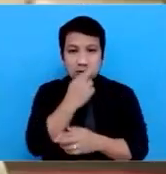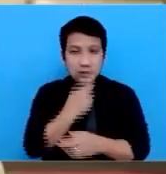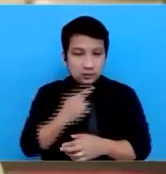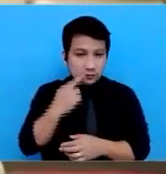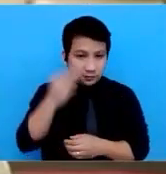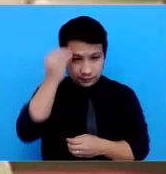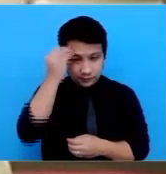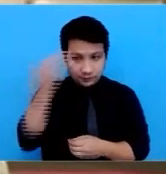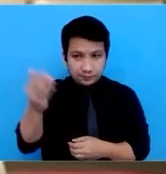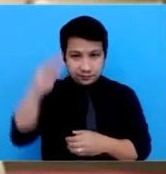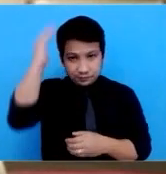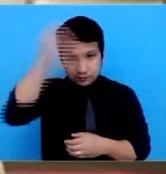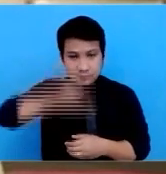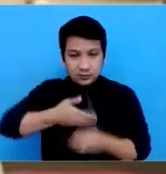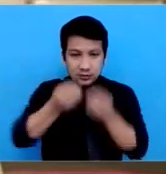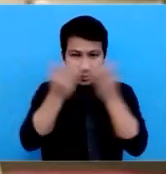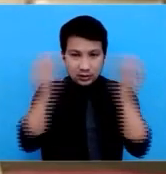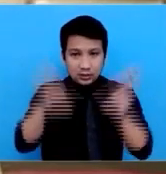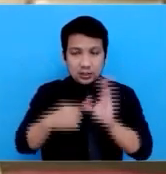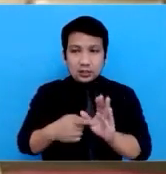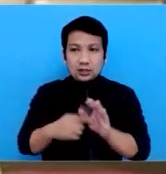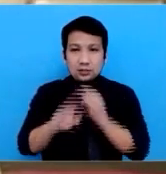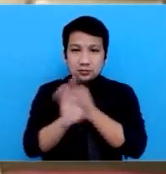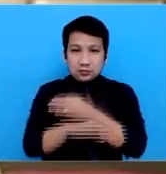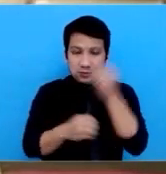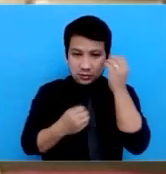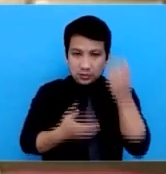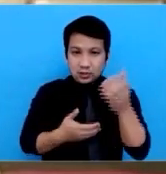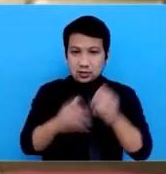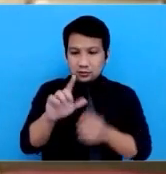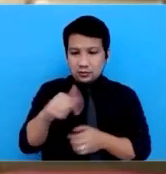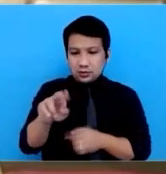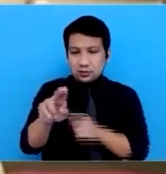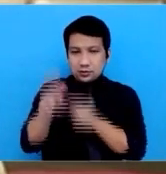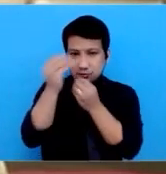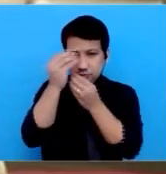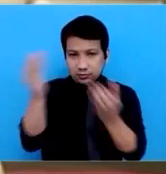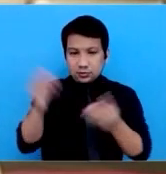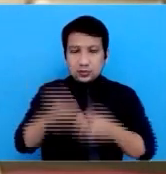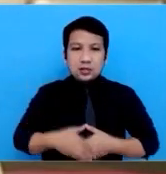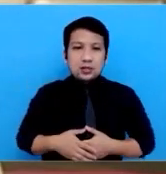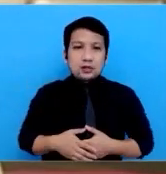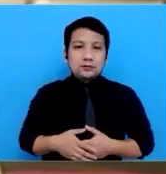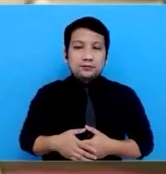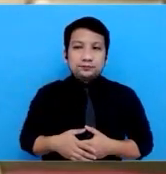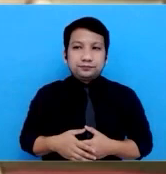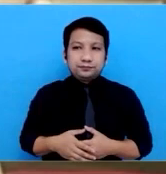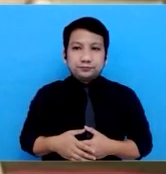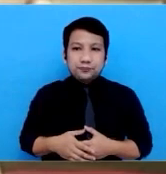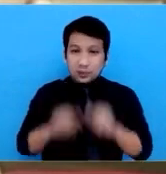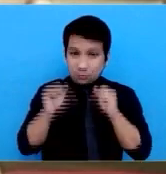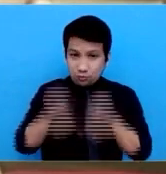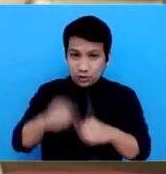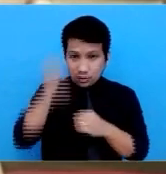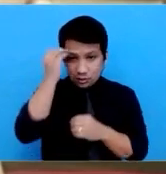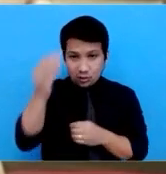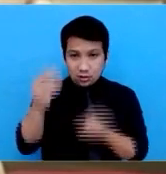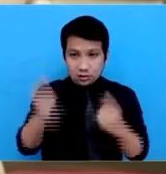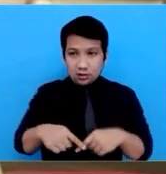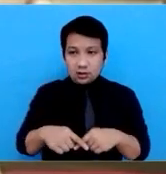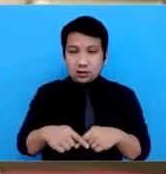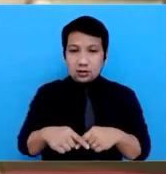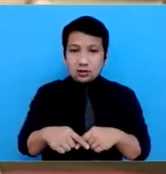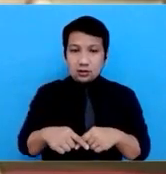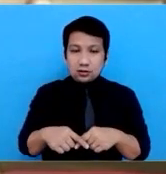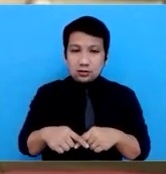At ang maganda naman nung dineklara dito sa NCR ang alert level, nakita ko na sumunod yung ating mga kababayan.